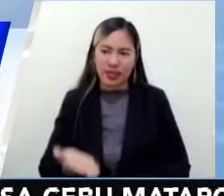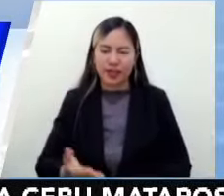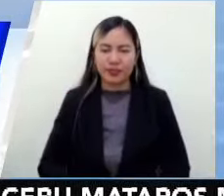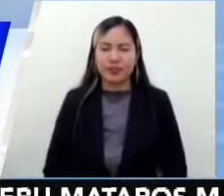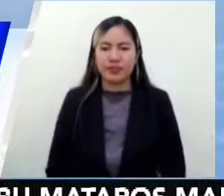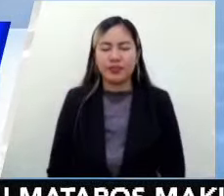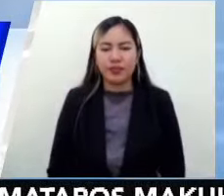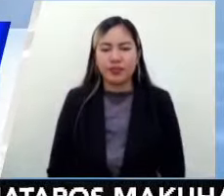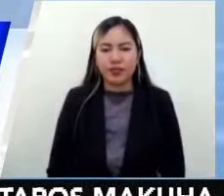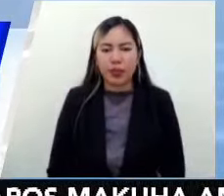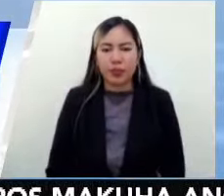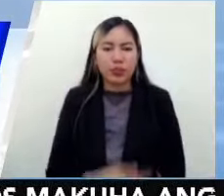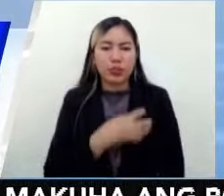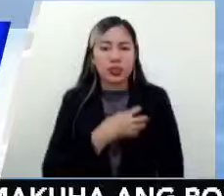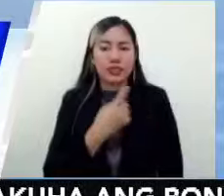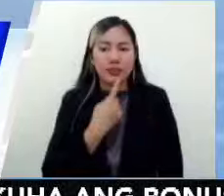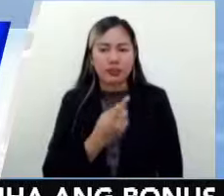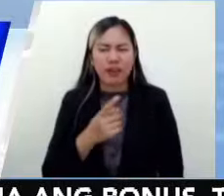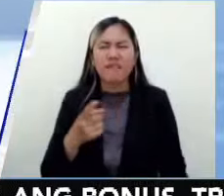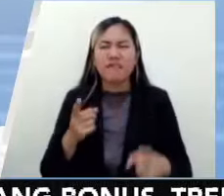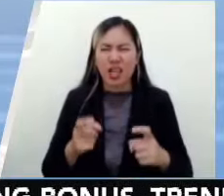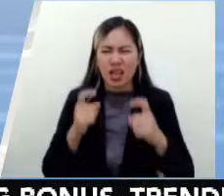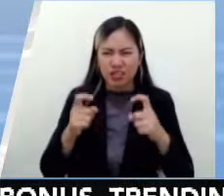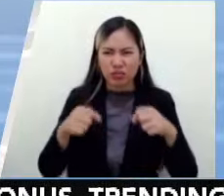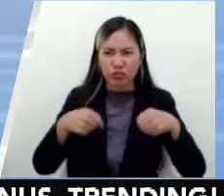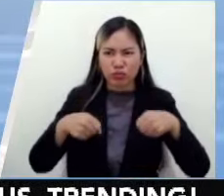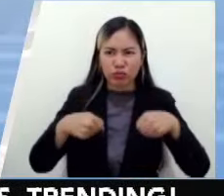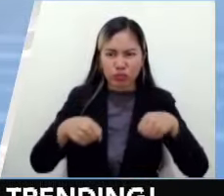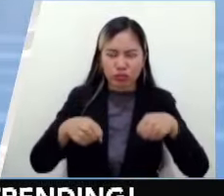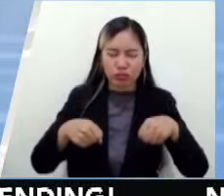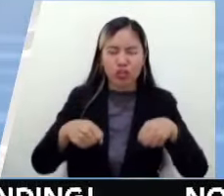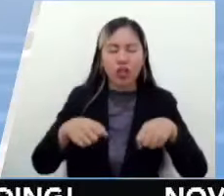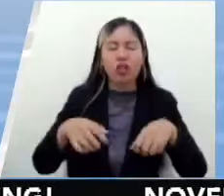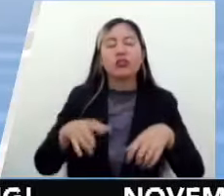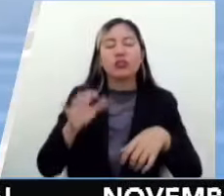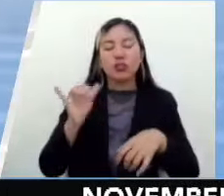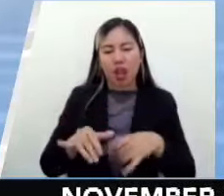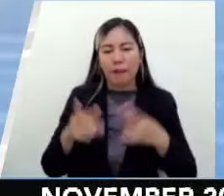pulisya, mabilis ang patakbo ng biktima ng maaksidente.